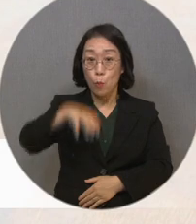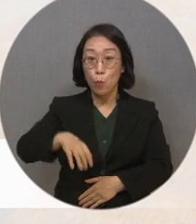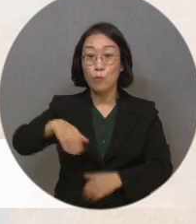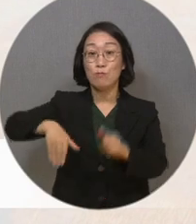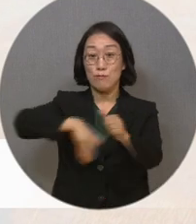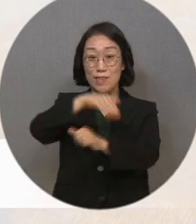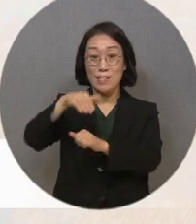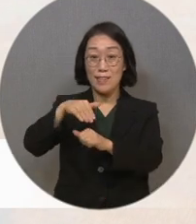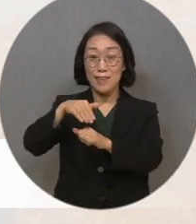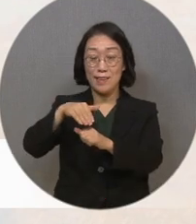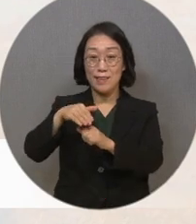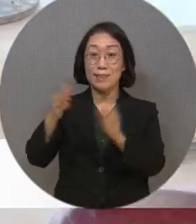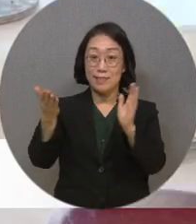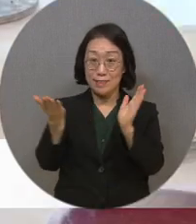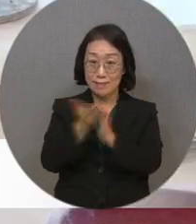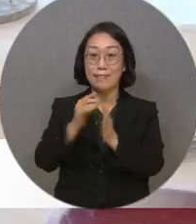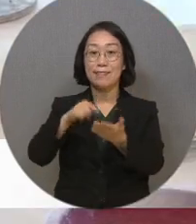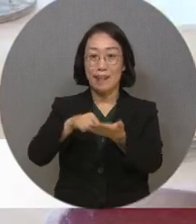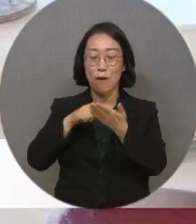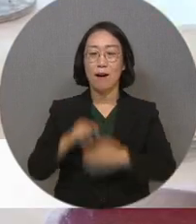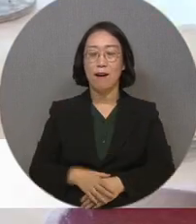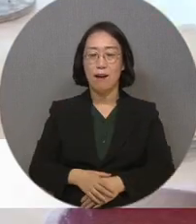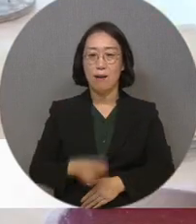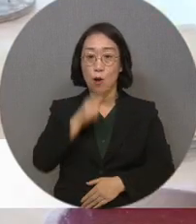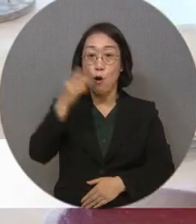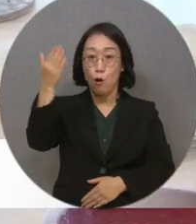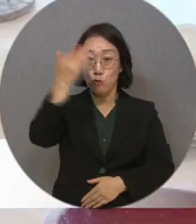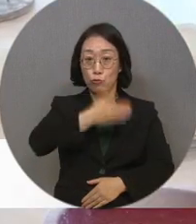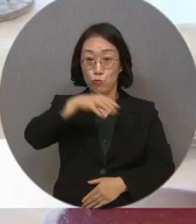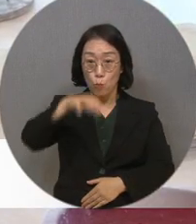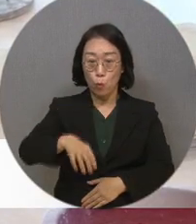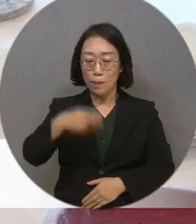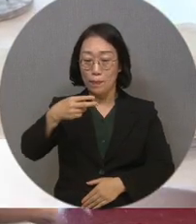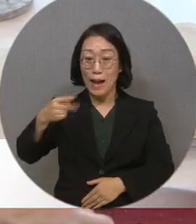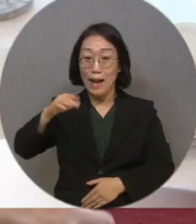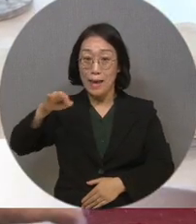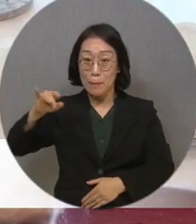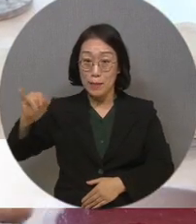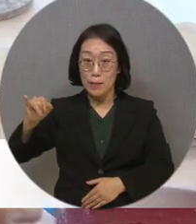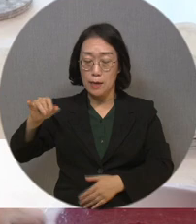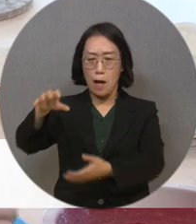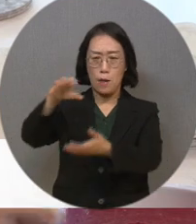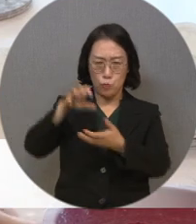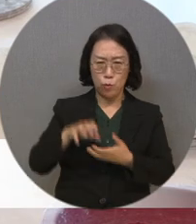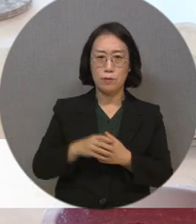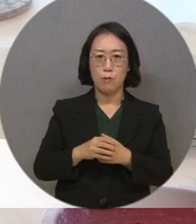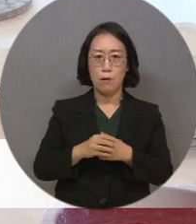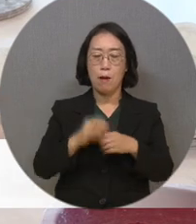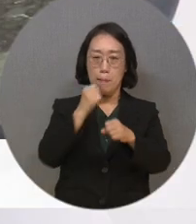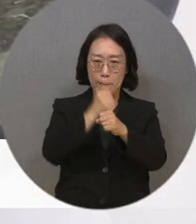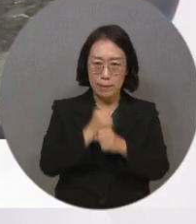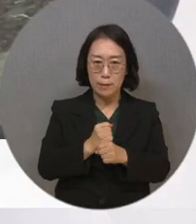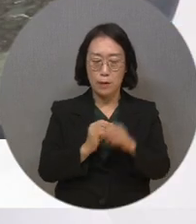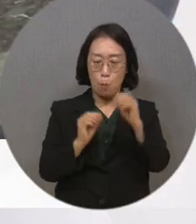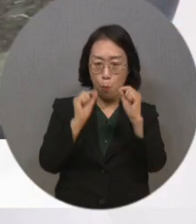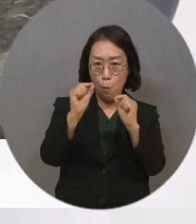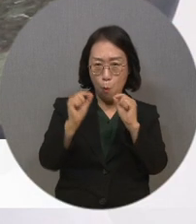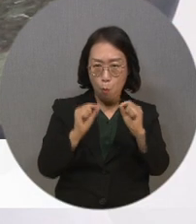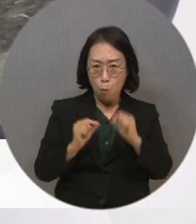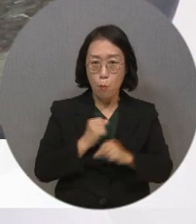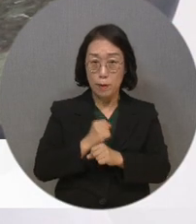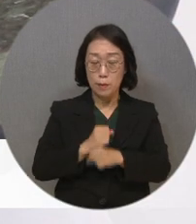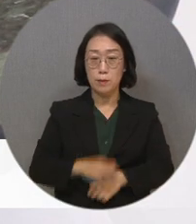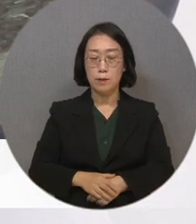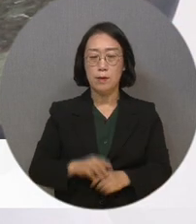않고 드러냅니다. 여수라는 공간에서 얻은 따개비를 작품의 소재로 삼아 세월과